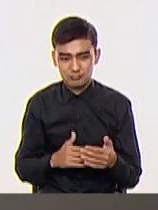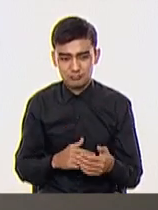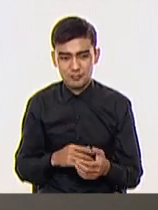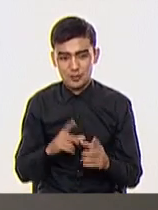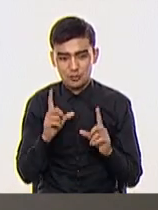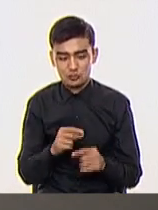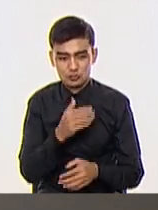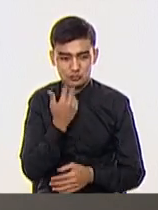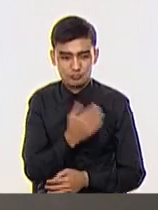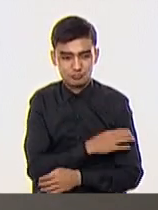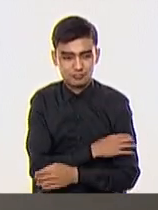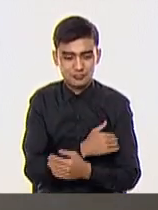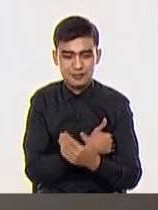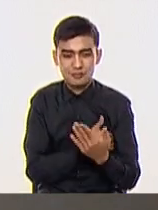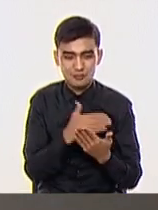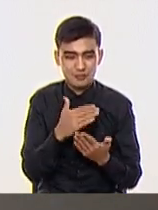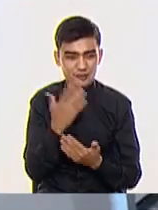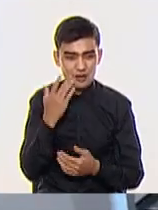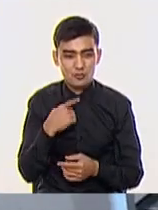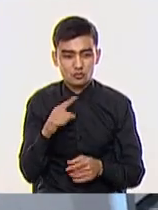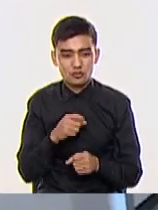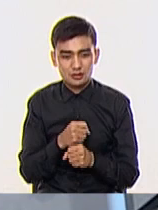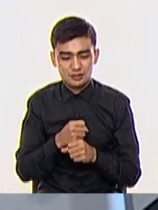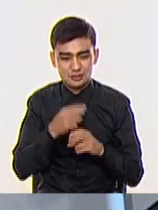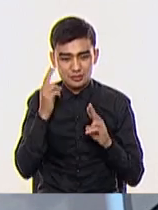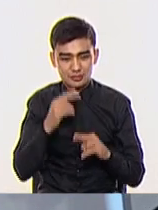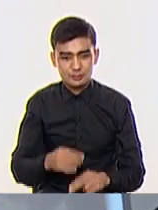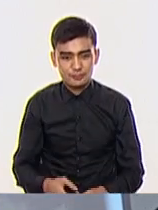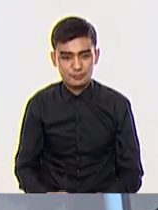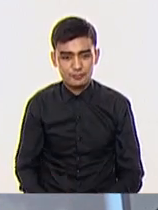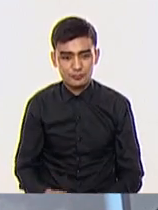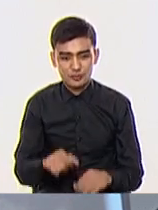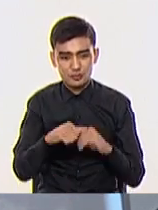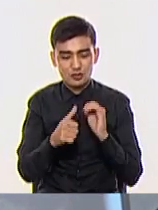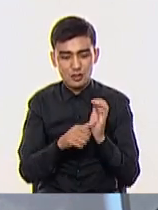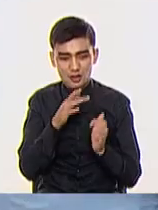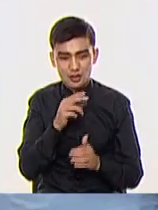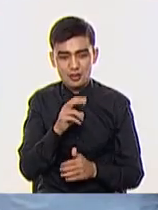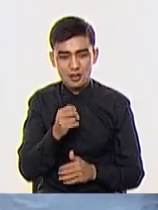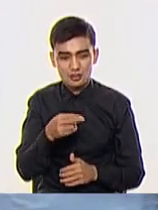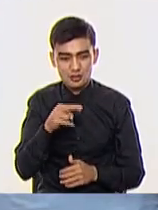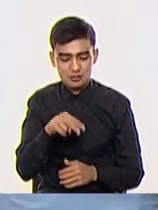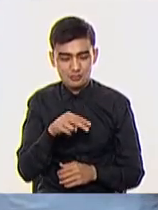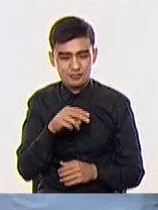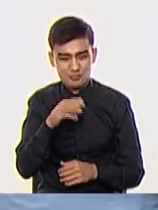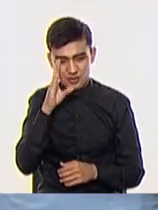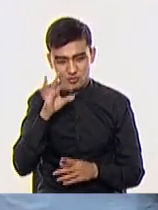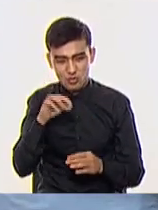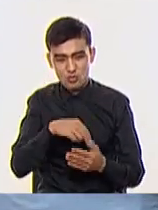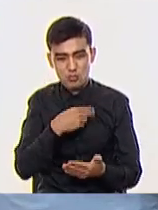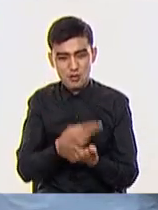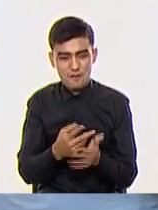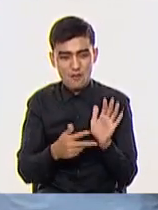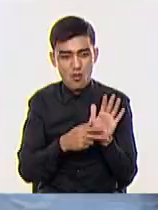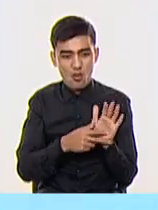вот и мы не знаем что делать 16-летний данила обухов упал с восьмого этажа